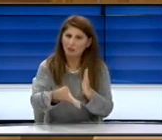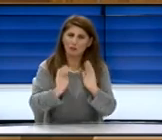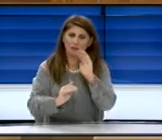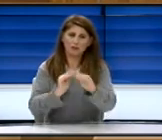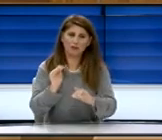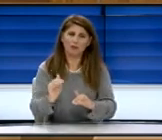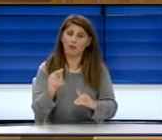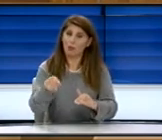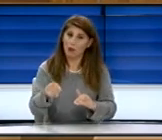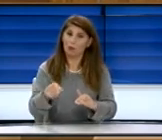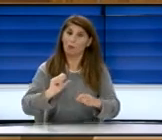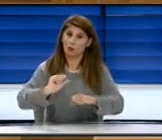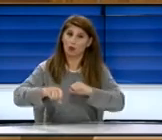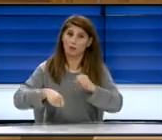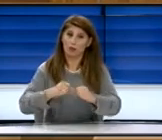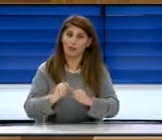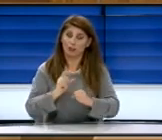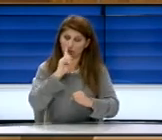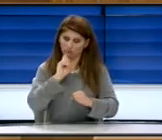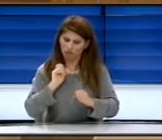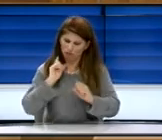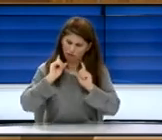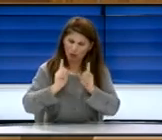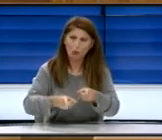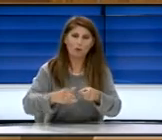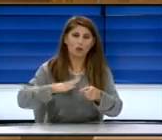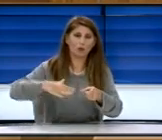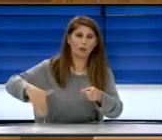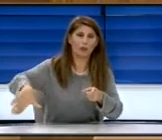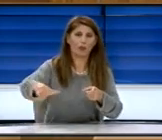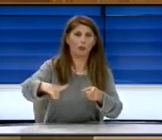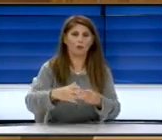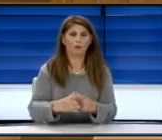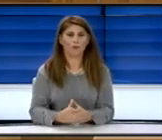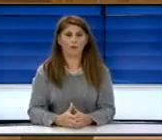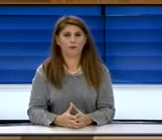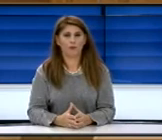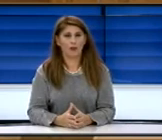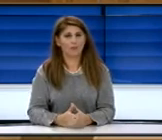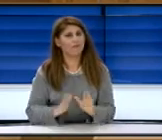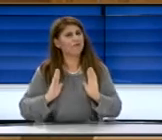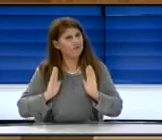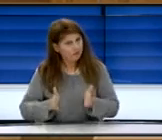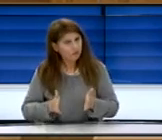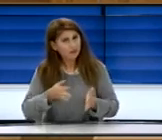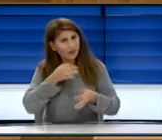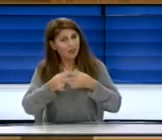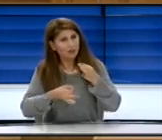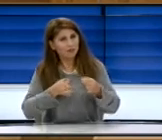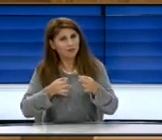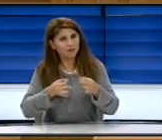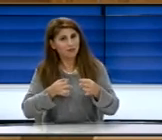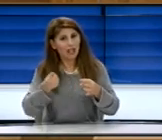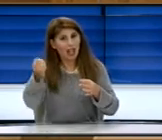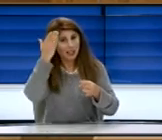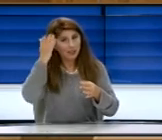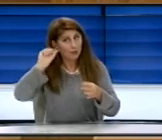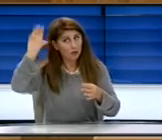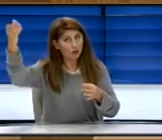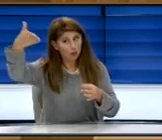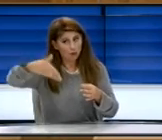οποίο μάλιστα προσπαθείτε να το επιβάλλετε και στο λαό μας. Είναι δυνατόν να μιλάμε για εισαγόμενη